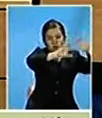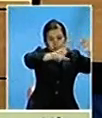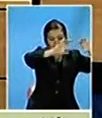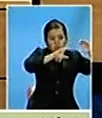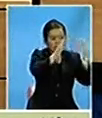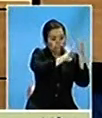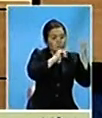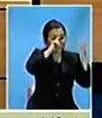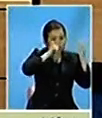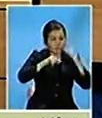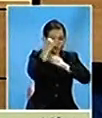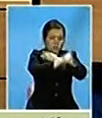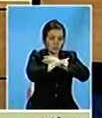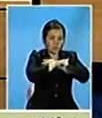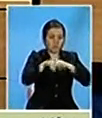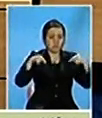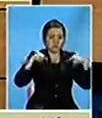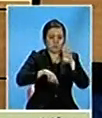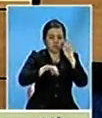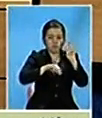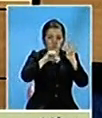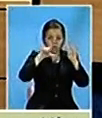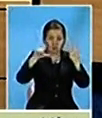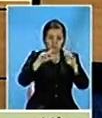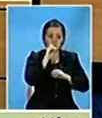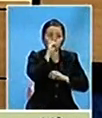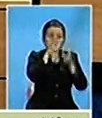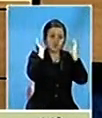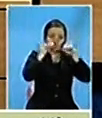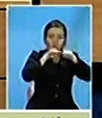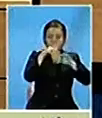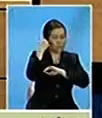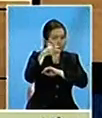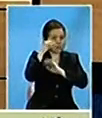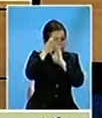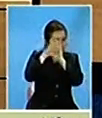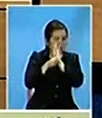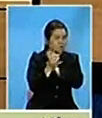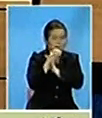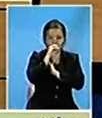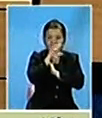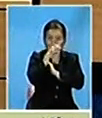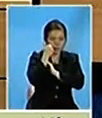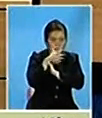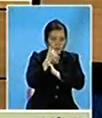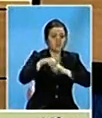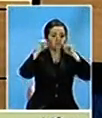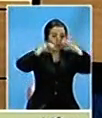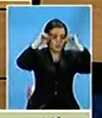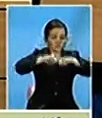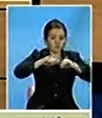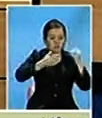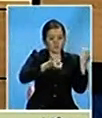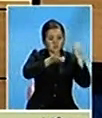วน7ล้านตันจริงแต่ไม่สามารถเปิดเผยได้ในรายละเอียดเนื่องจากเป็นข้อตกลงที่ได้ทำ